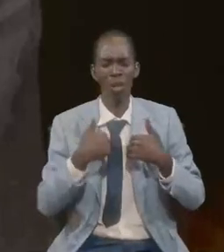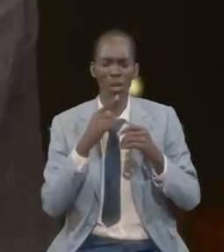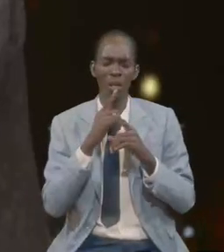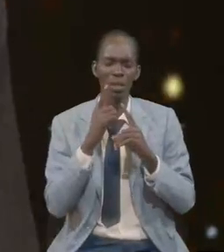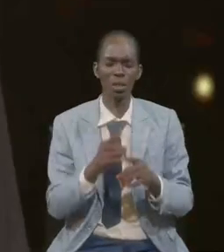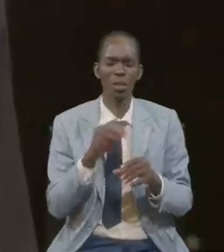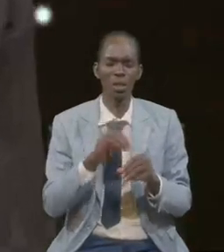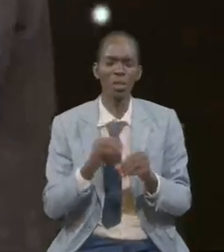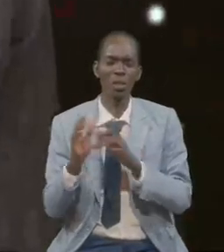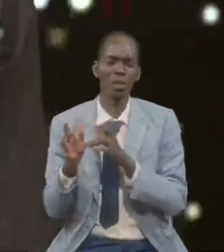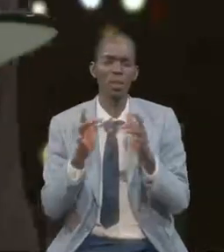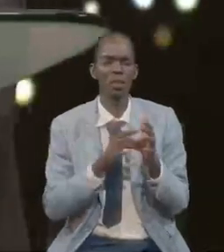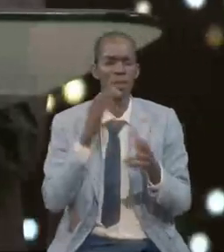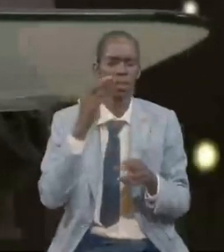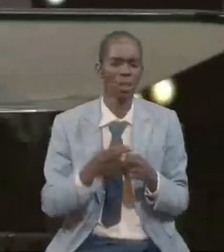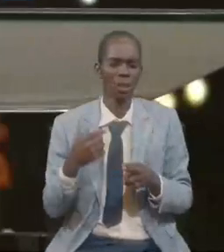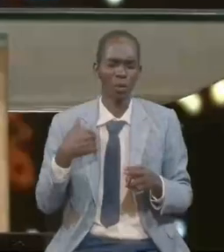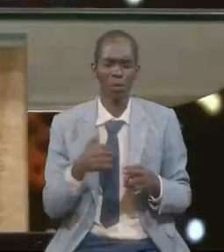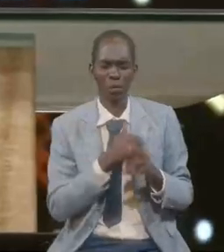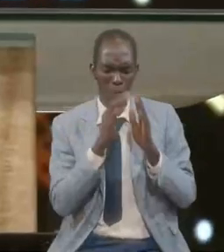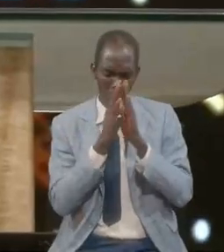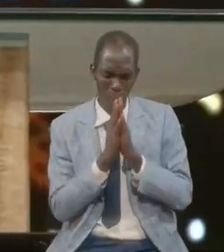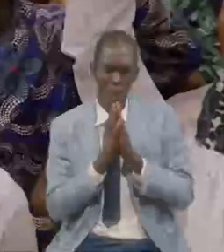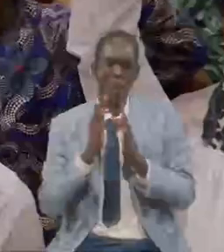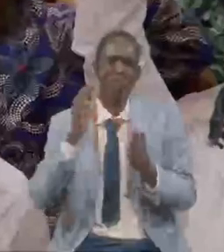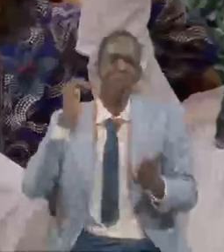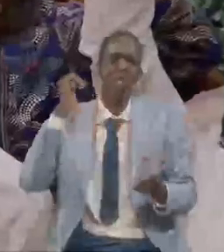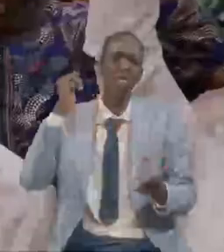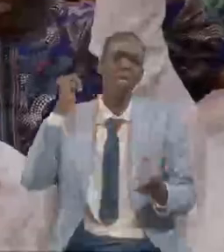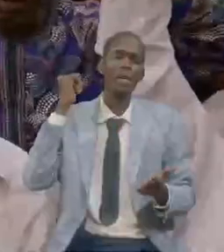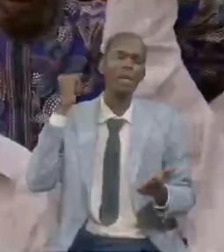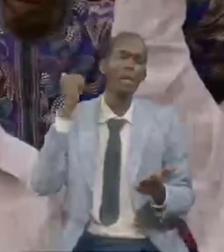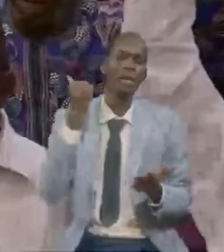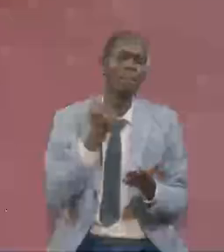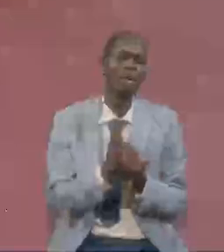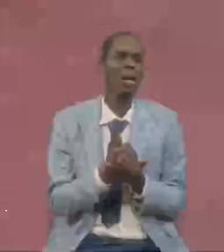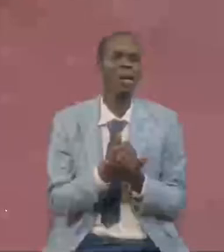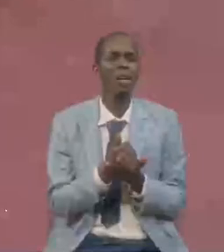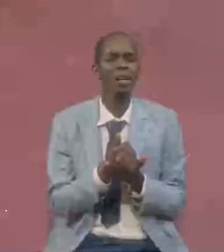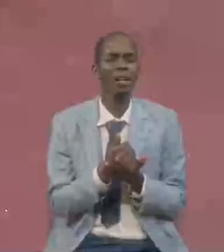Seigneur. Merci pour la réponse. Au nom de Jésus, nous prions.